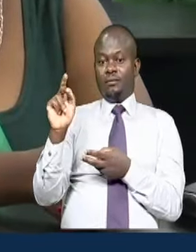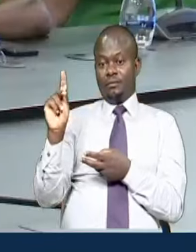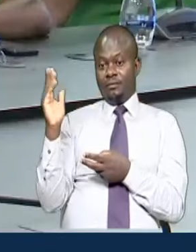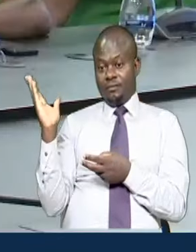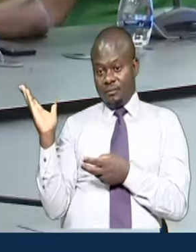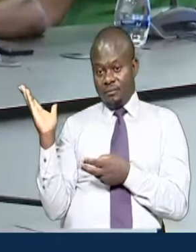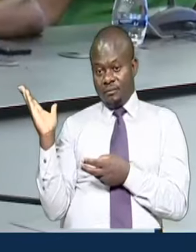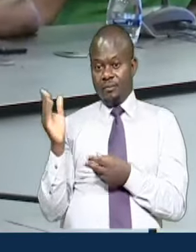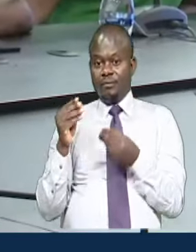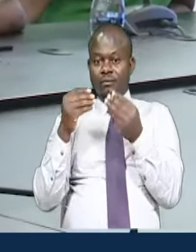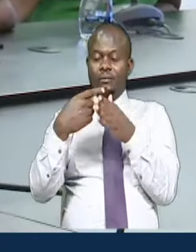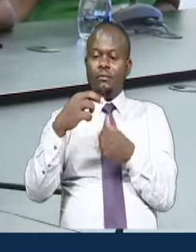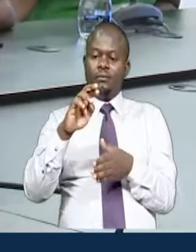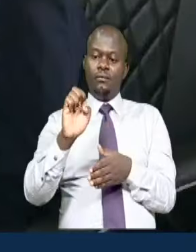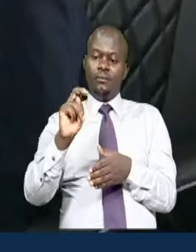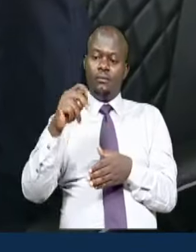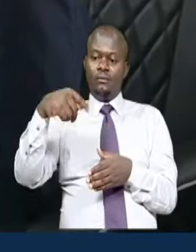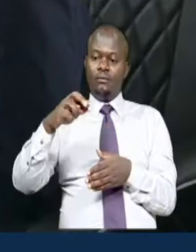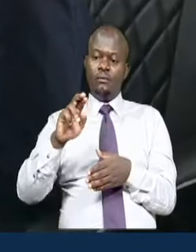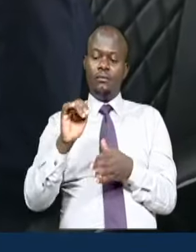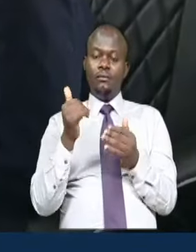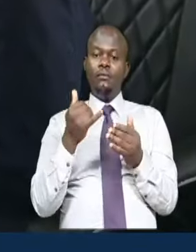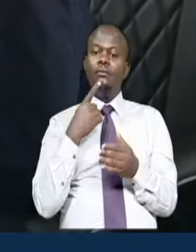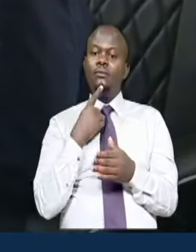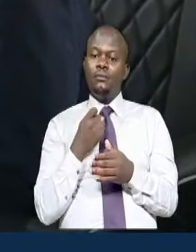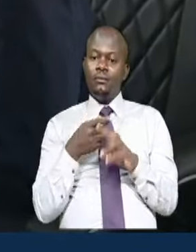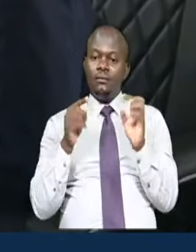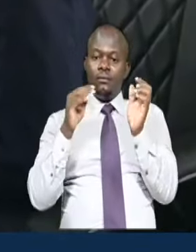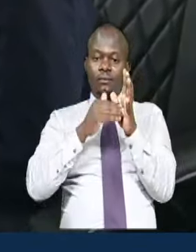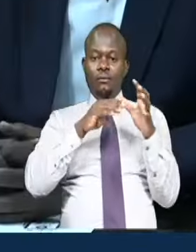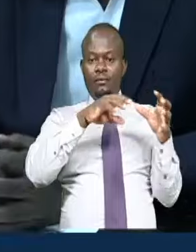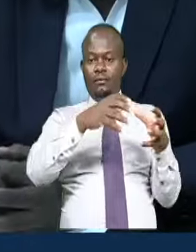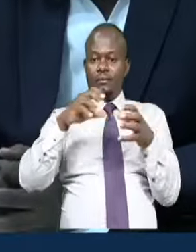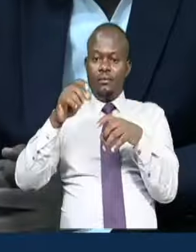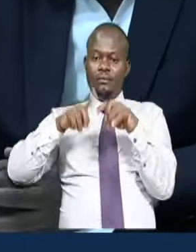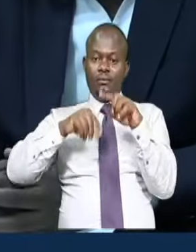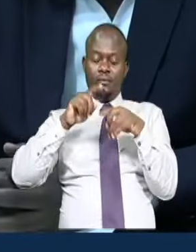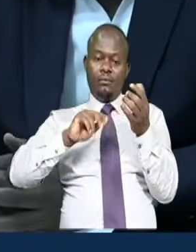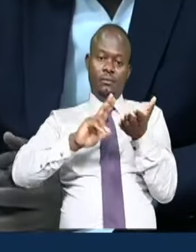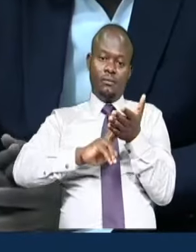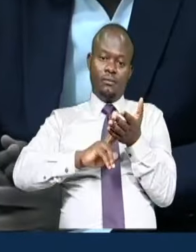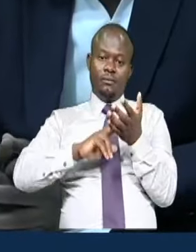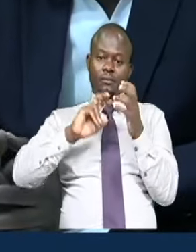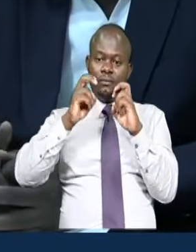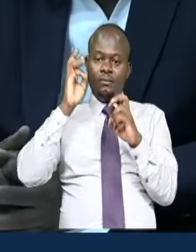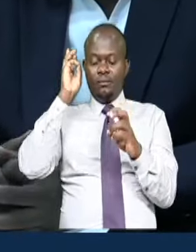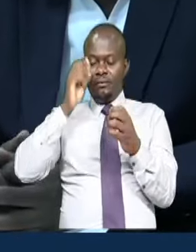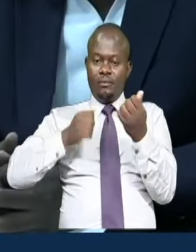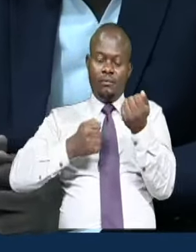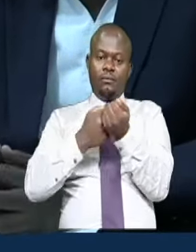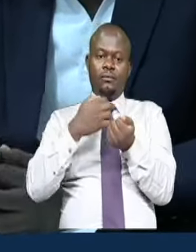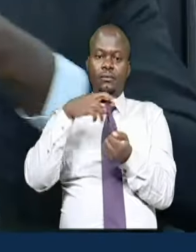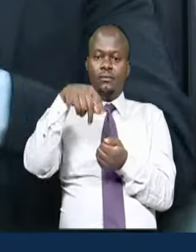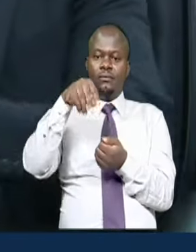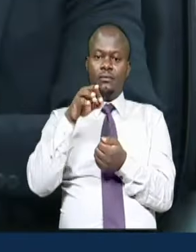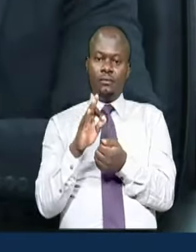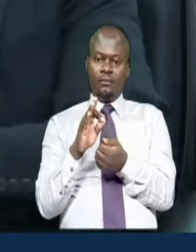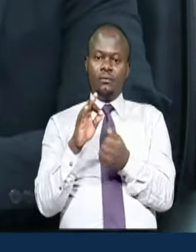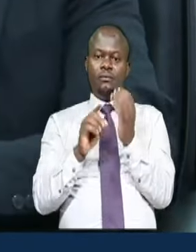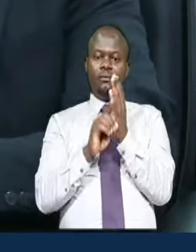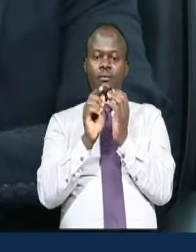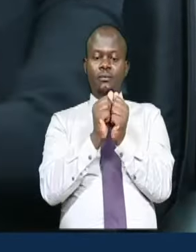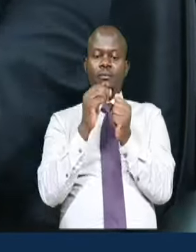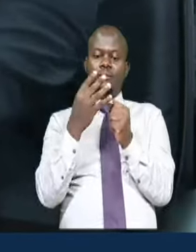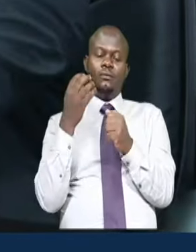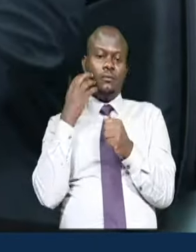watanzwe na Green Party kuri uyu wa mbere. Gusa hari imitwe ya politiki yemeje ko izashyigikira umukandida wa RPF Inkotanyi. Ku itariki 14